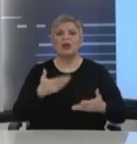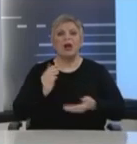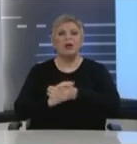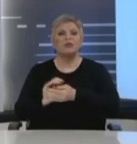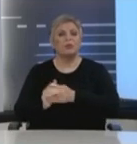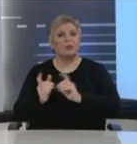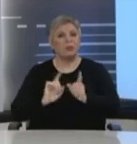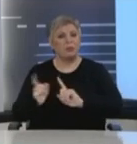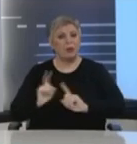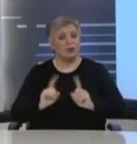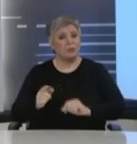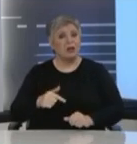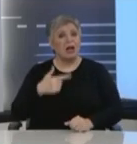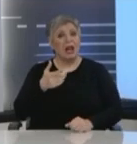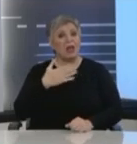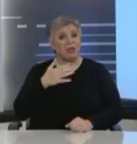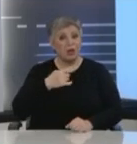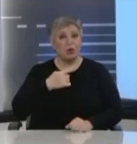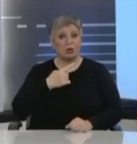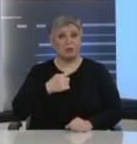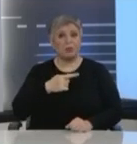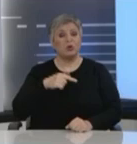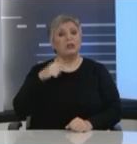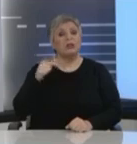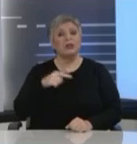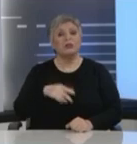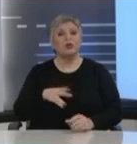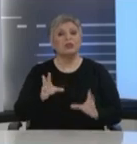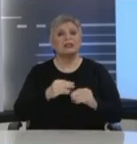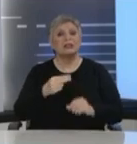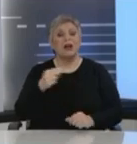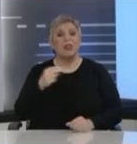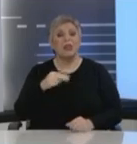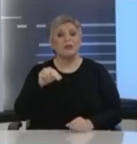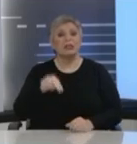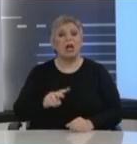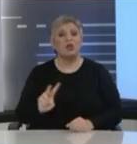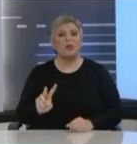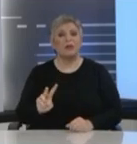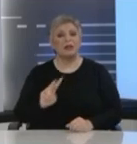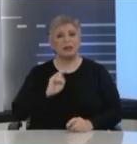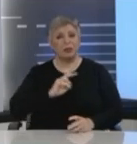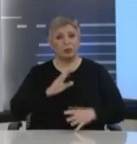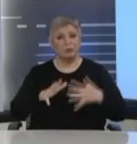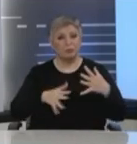στην υπόθεση της φαρμακευτικής δαπάνης και στην Οβάρτης υπάρχει σκάνδαλο? Ναι ή